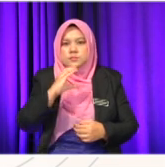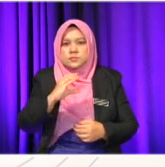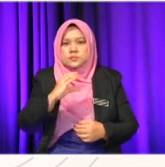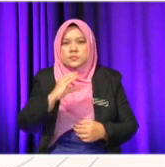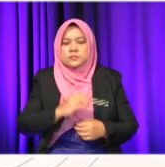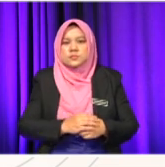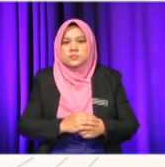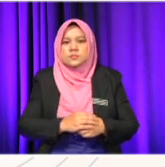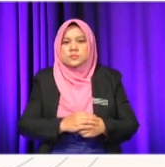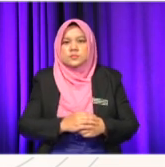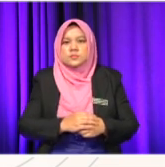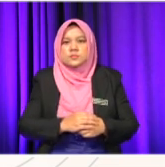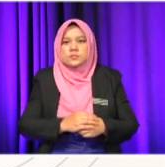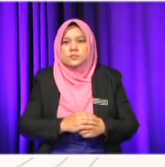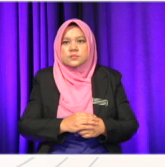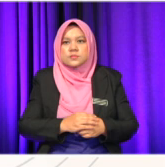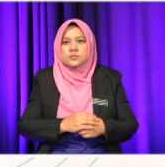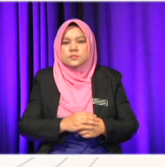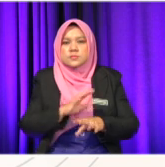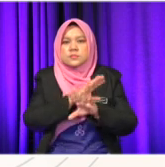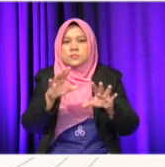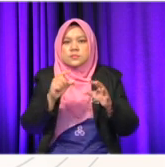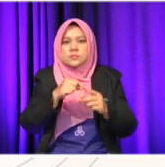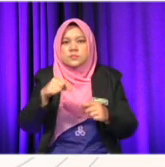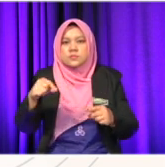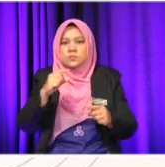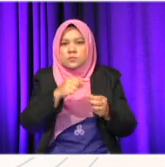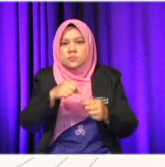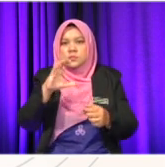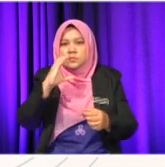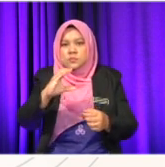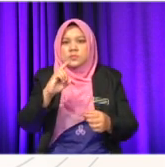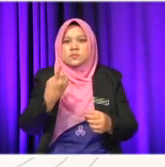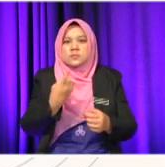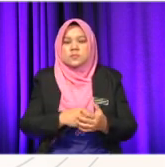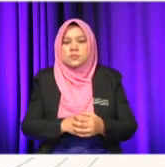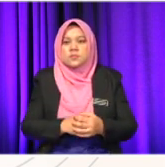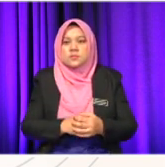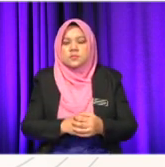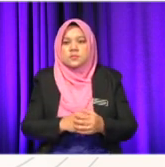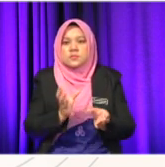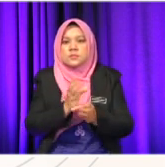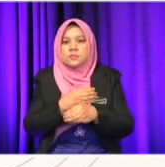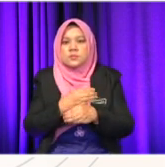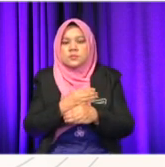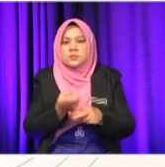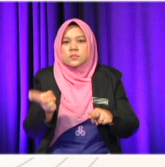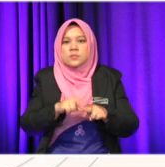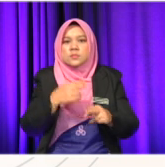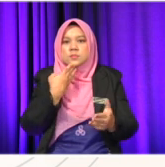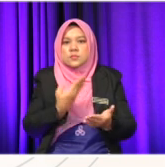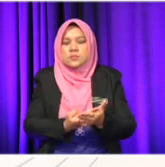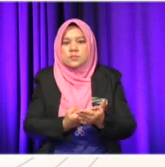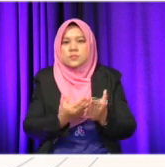berkomunikasi bukan kamu tulis ini jangan eh kamu tulis si saja Oke seterusnya mencipta dan menambah baik produk dan